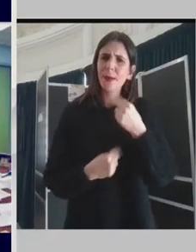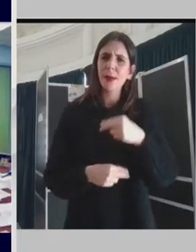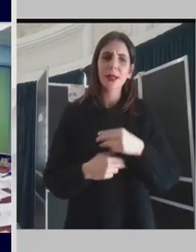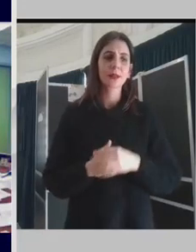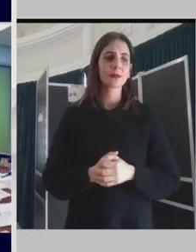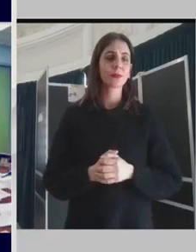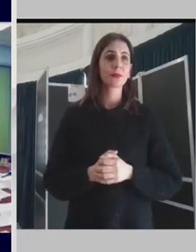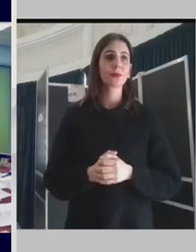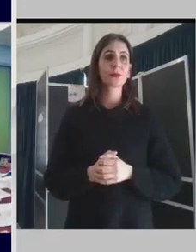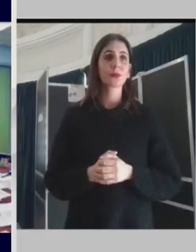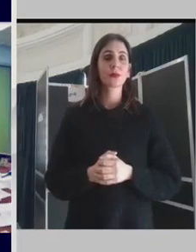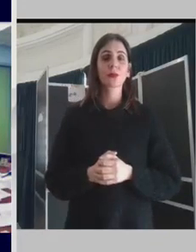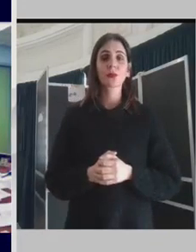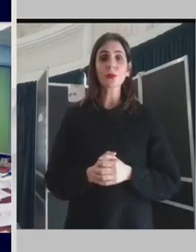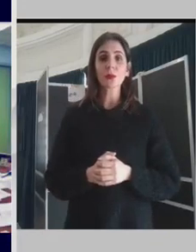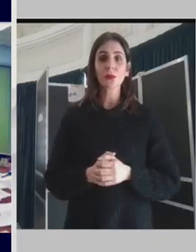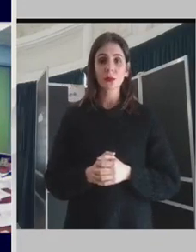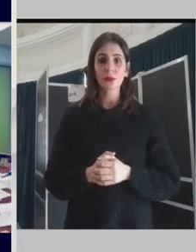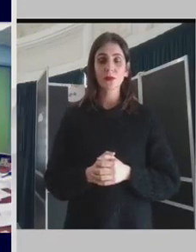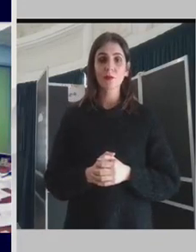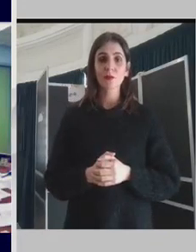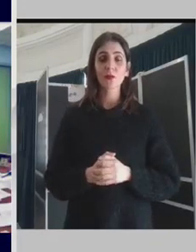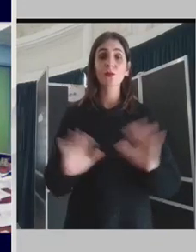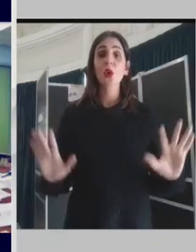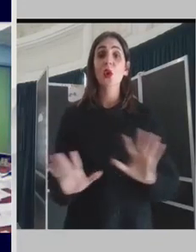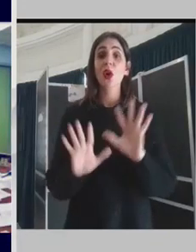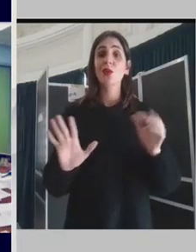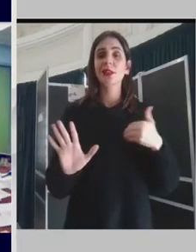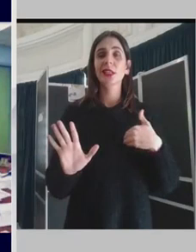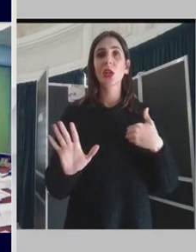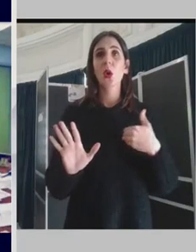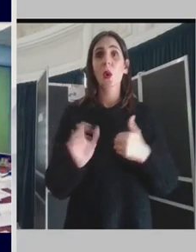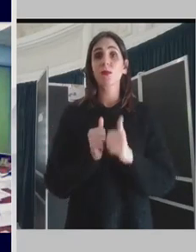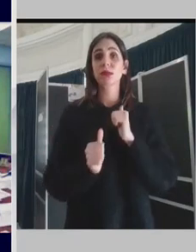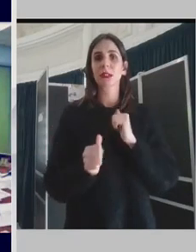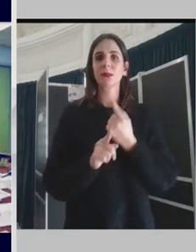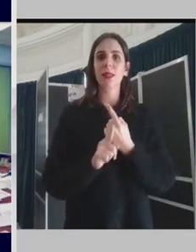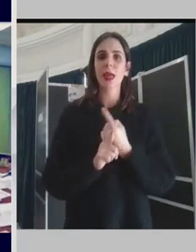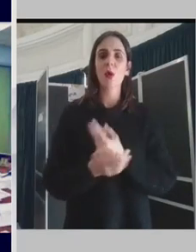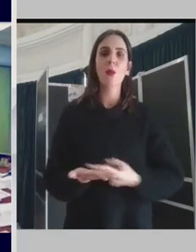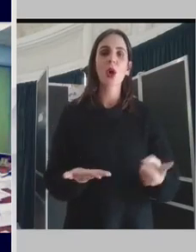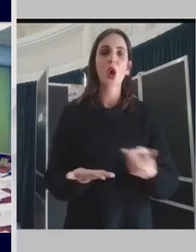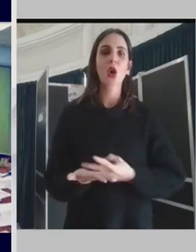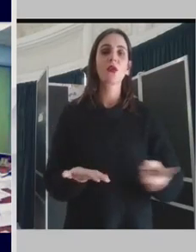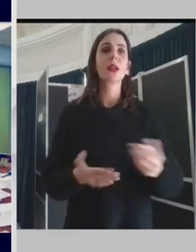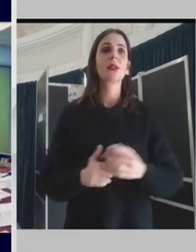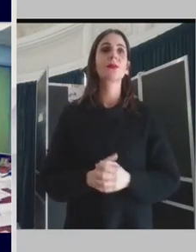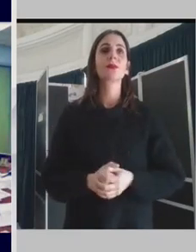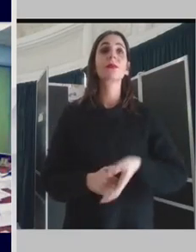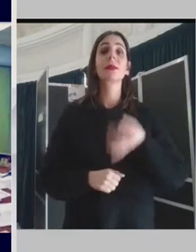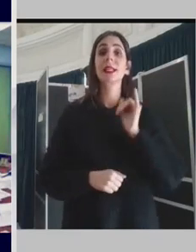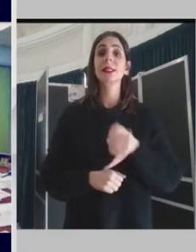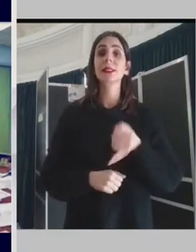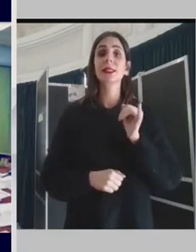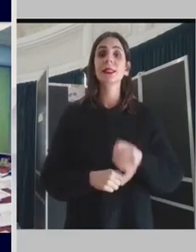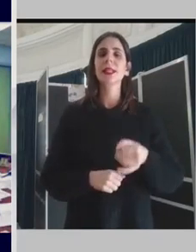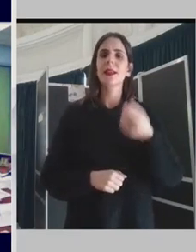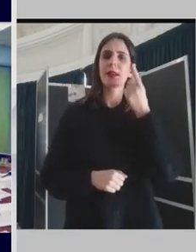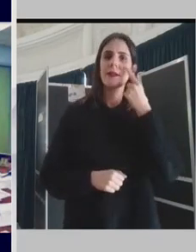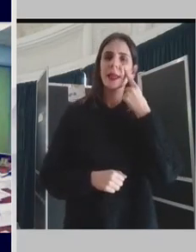Un peccato, perché avremmo potuto fare una prova prima ed era. È un disegno, è una sorta di screen, di